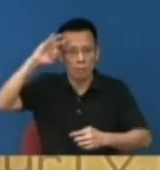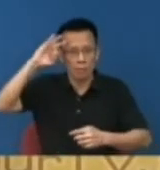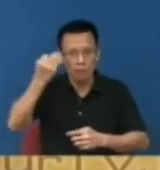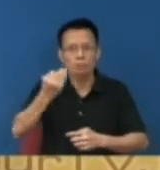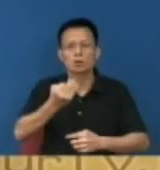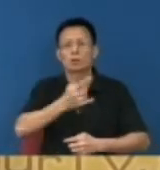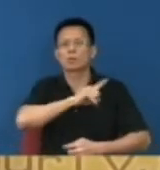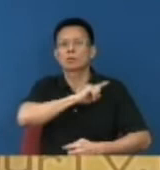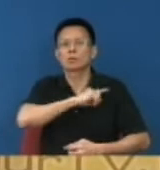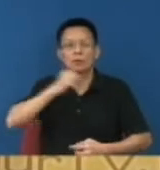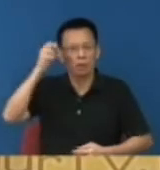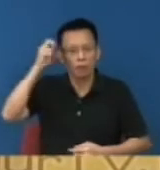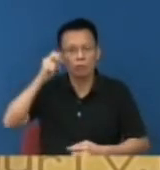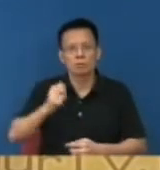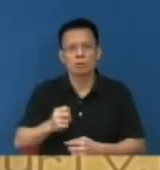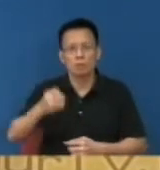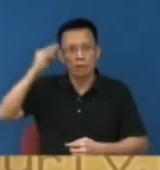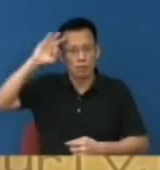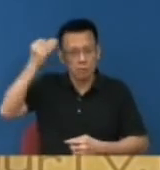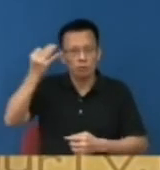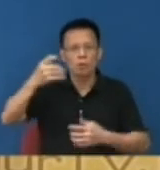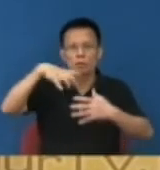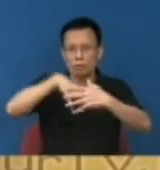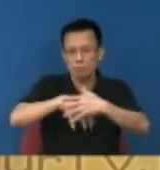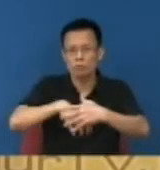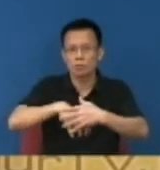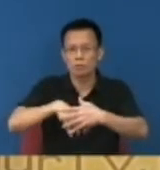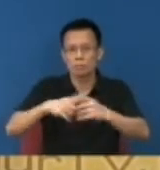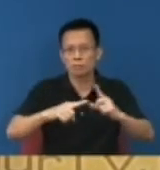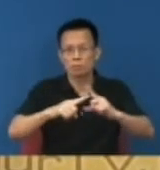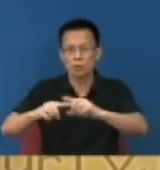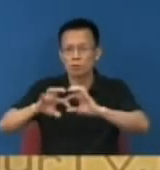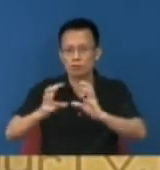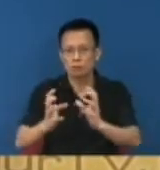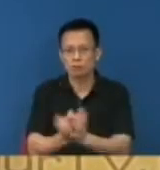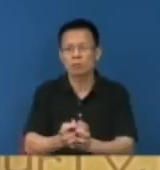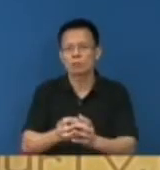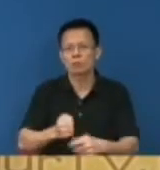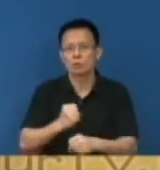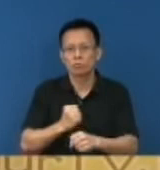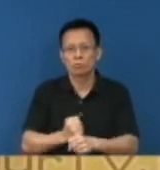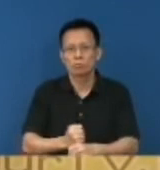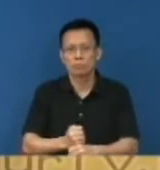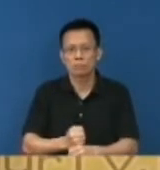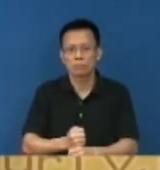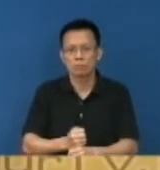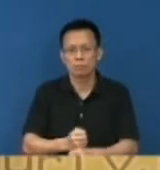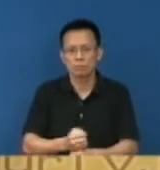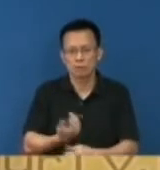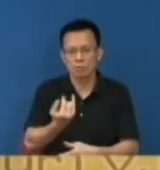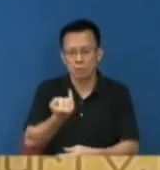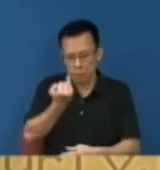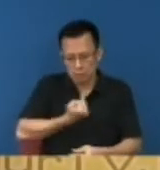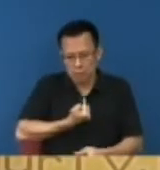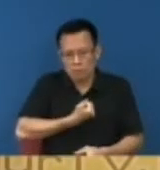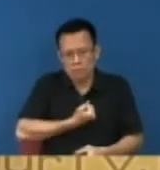慮，三日之內民主黨就要做一個背棄他自己政綱、